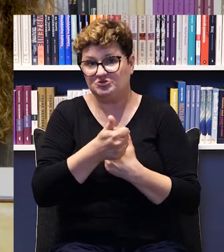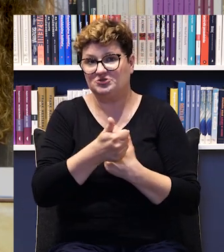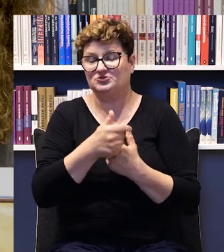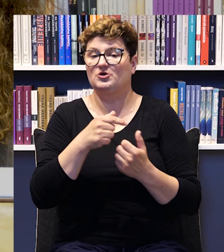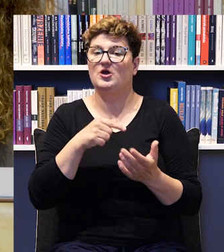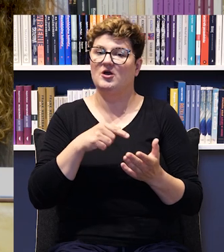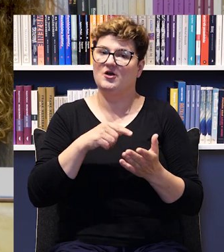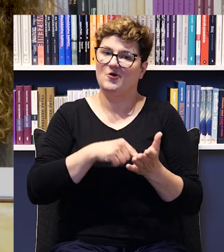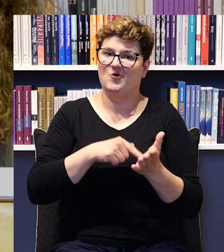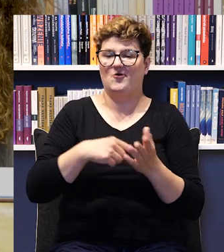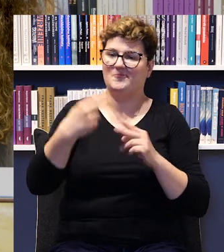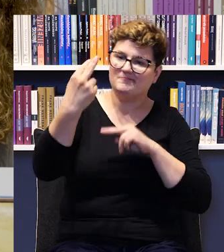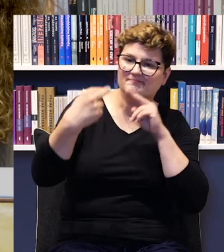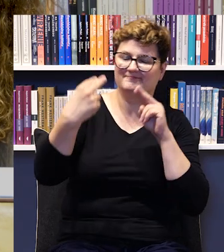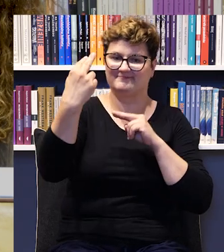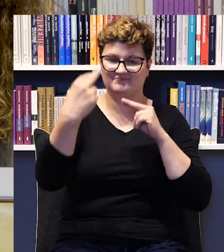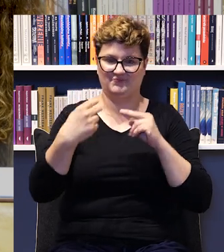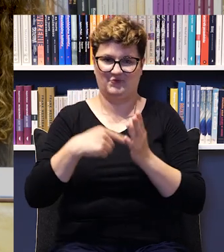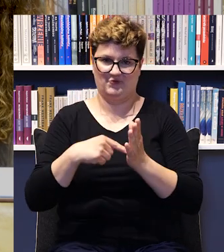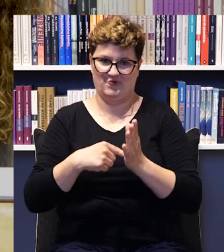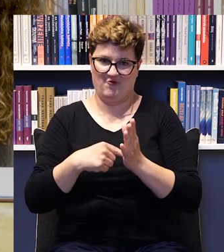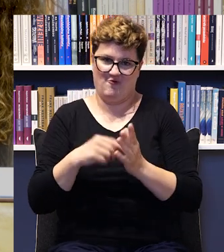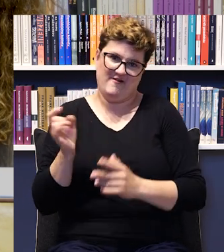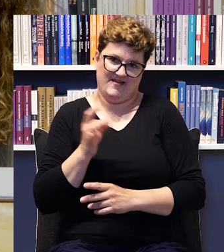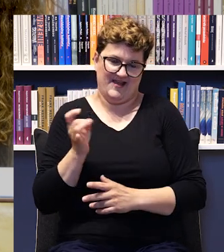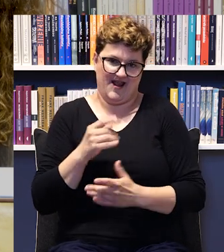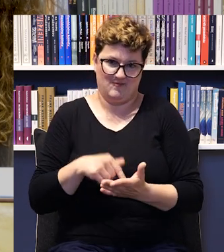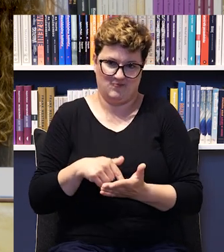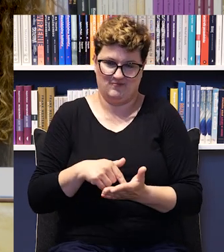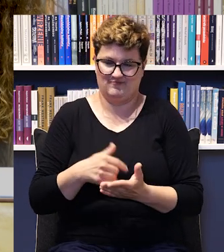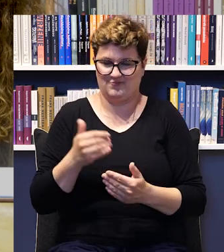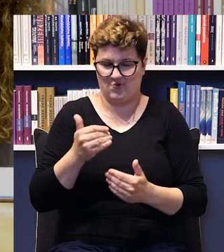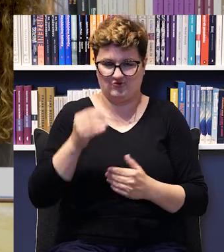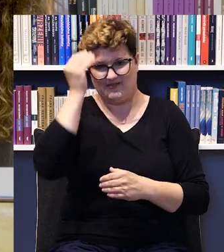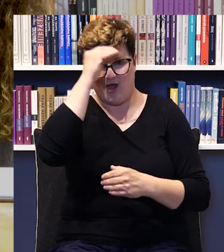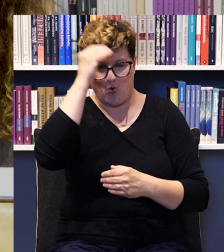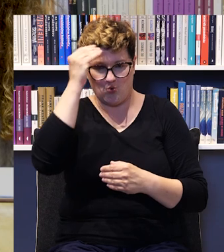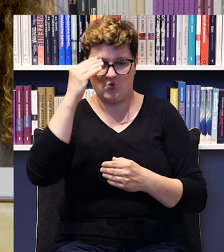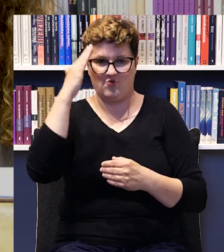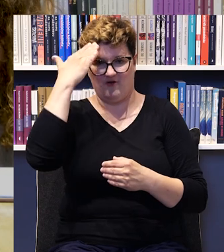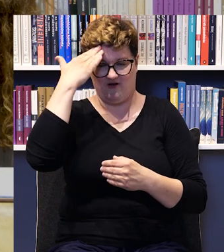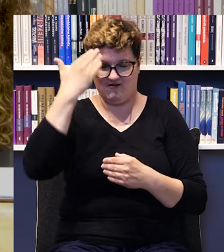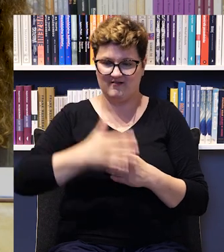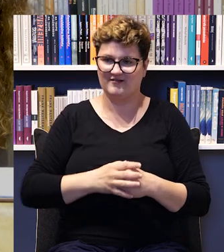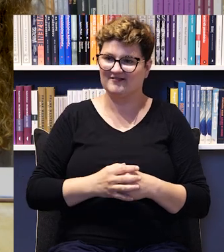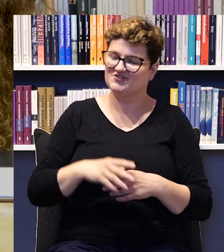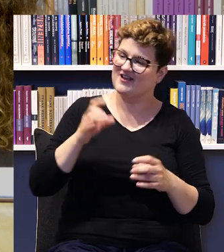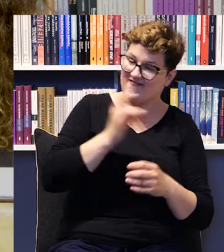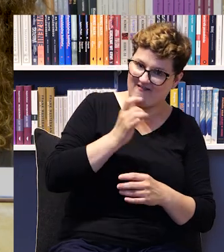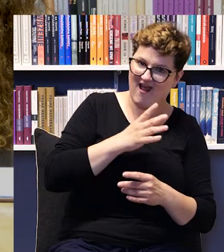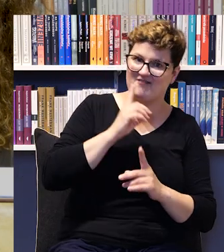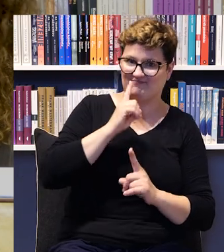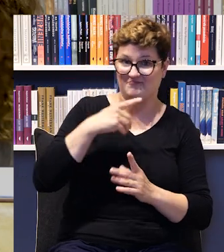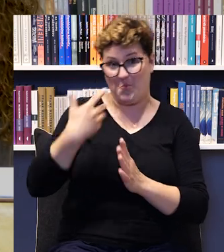ta jakaś gra ze spojrzeniem. Może to jest gra, której się w ogóle nie da wygrać. Nie wiem. Gra skazana na porażkę.